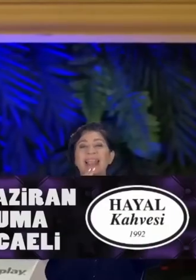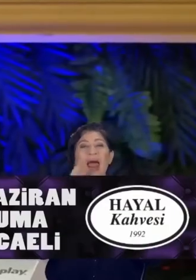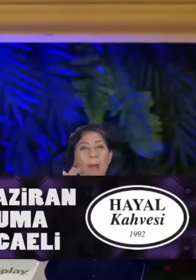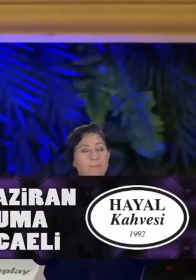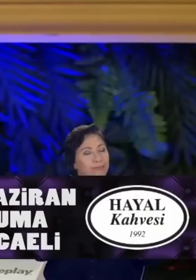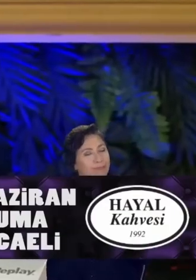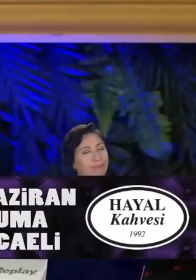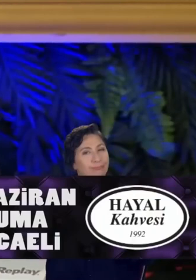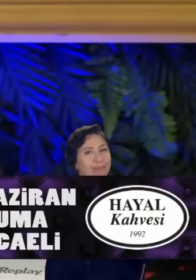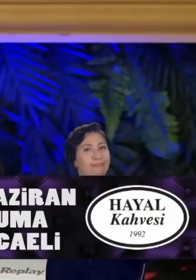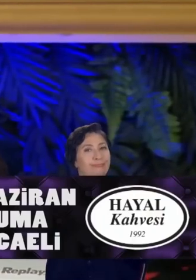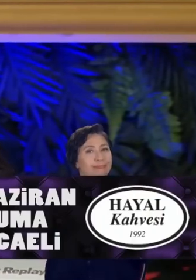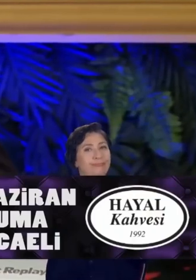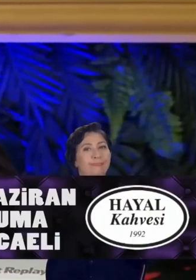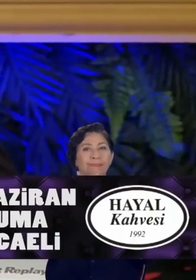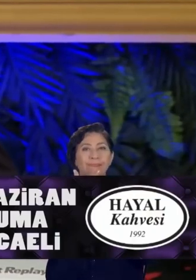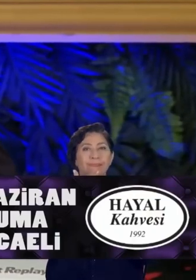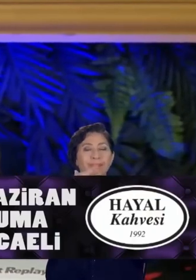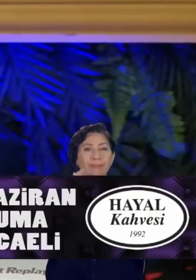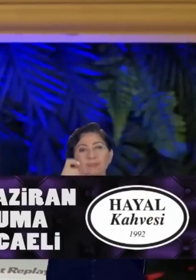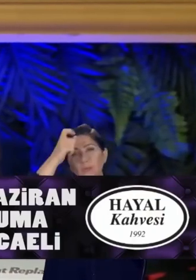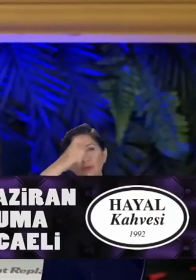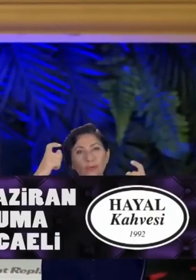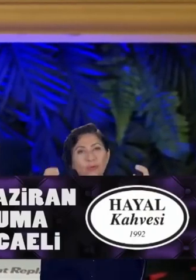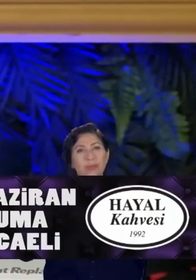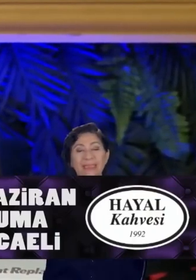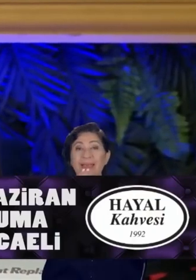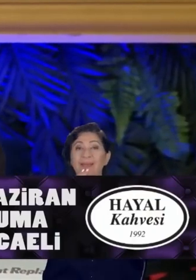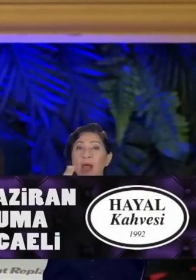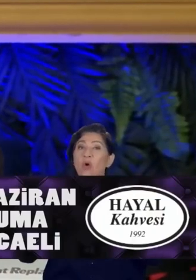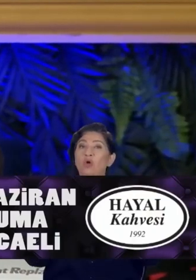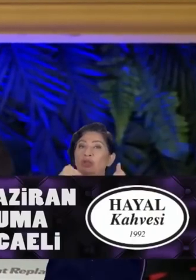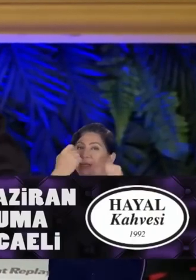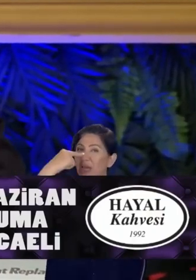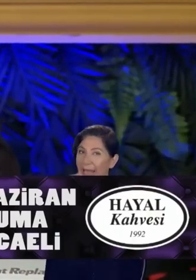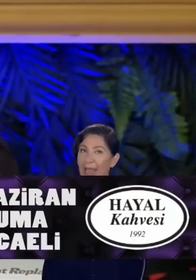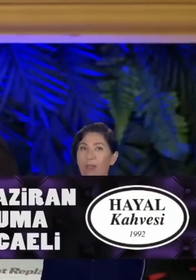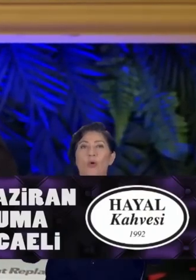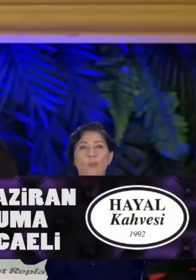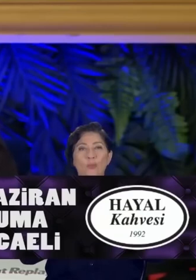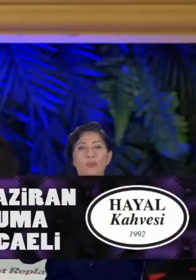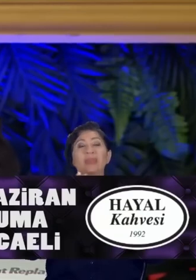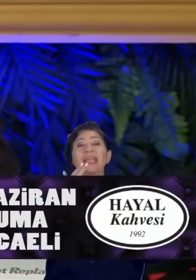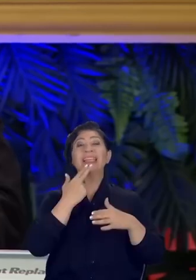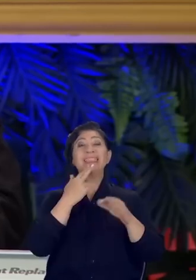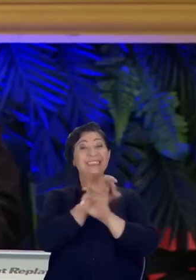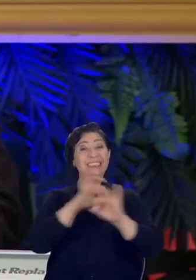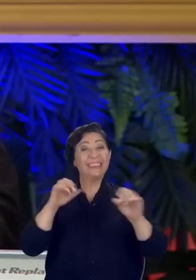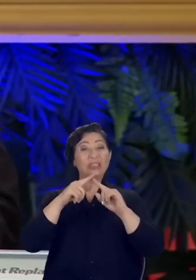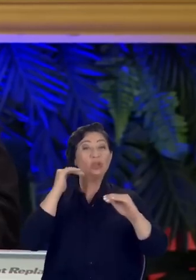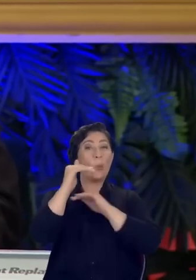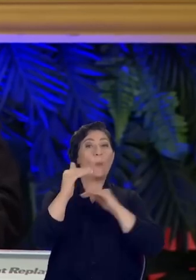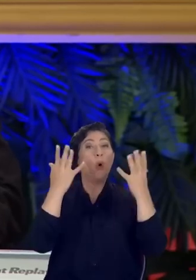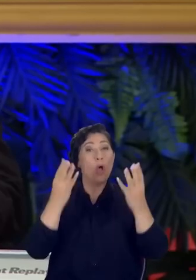yana oldum. Kadınlardan yana oldum. Memleketi kadınların kurtarıcı yine. Kadınsız toplum